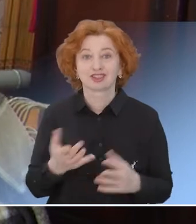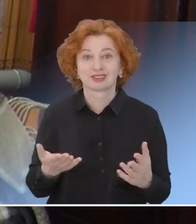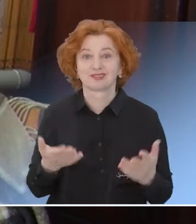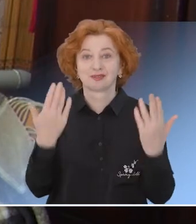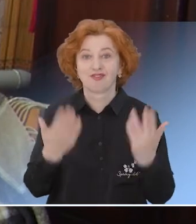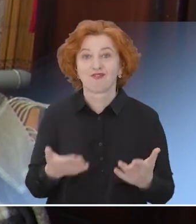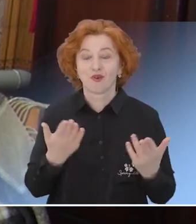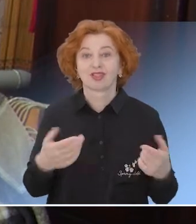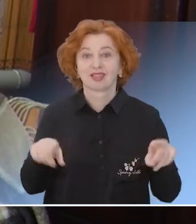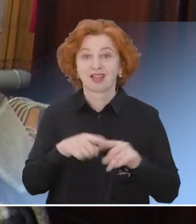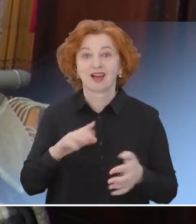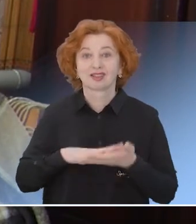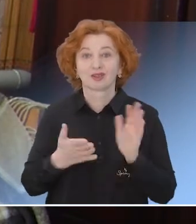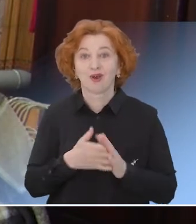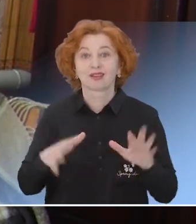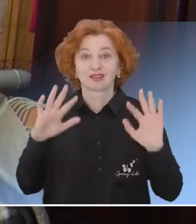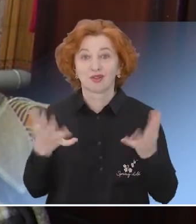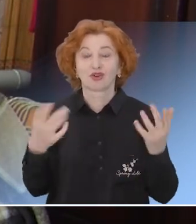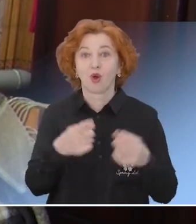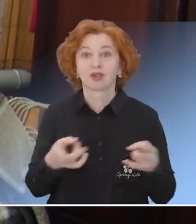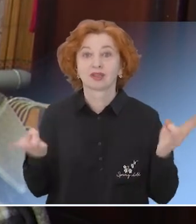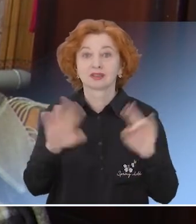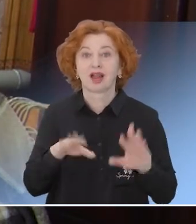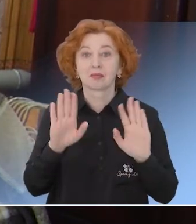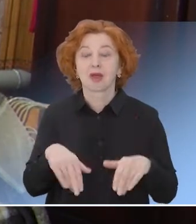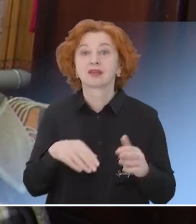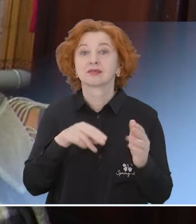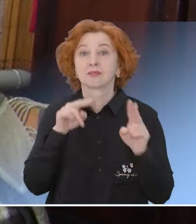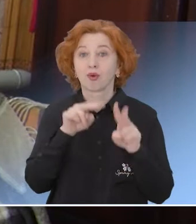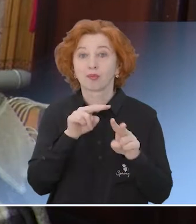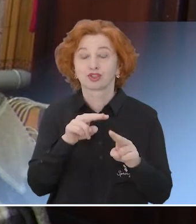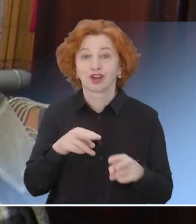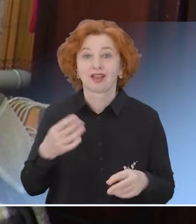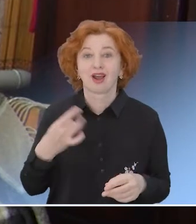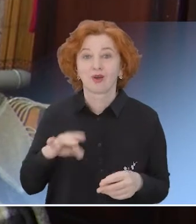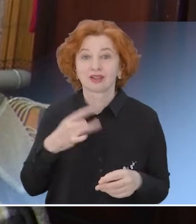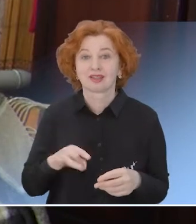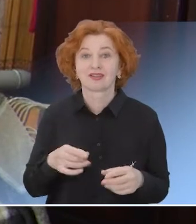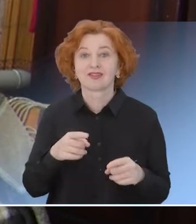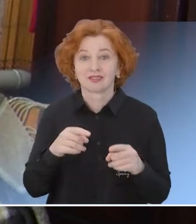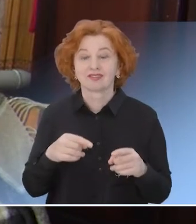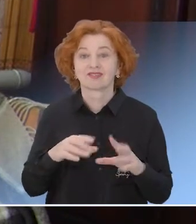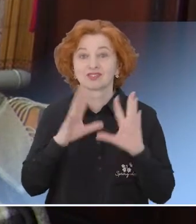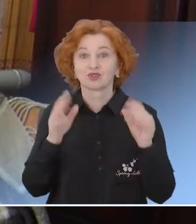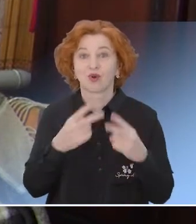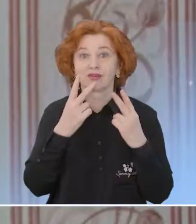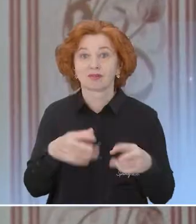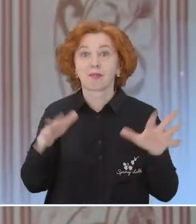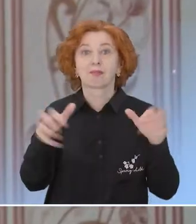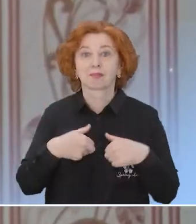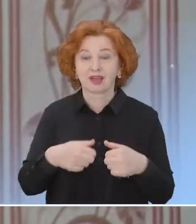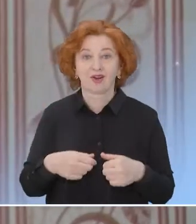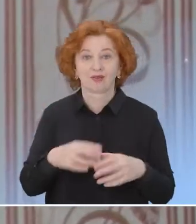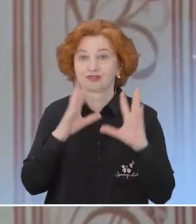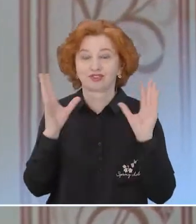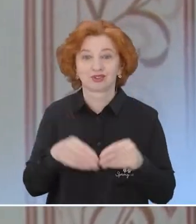малыши, вот так сложилась ситуация, вот они остались без попечения, да, родитель. Берем, все.